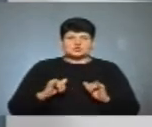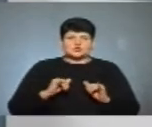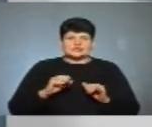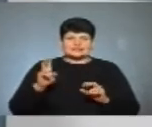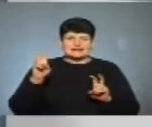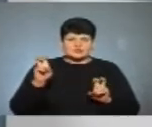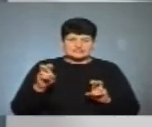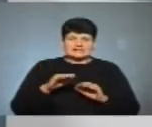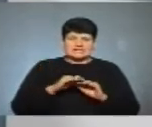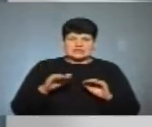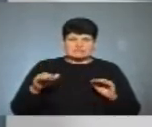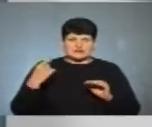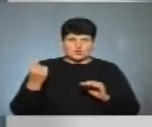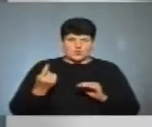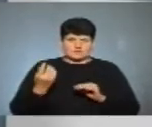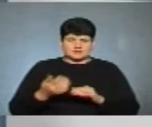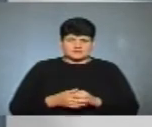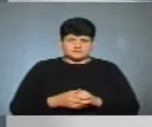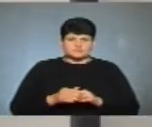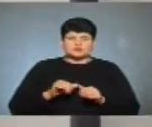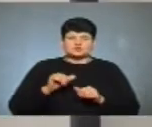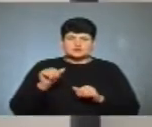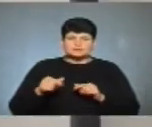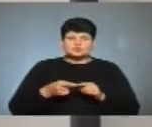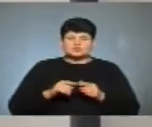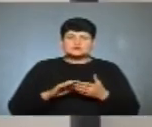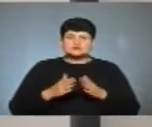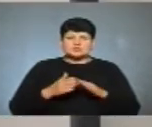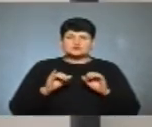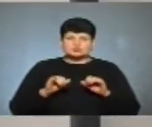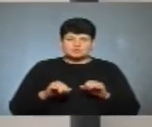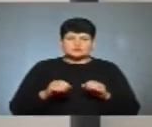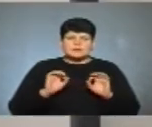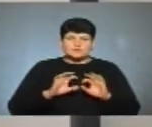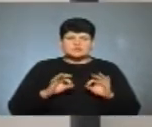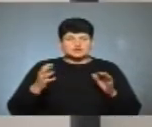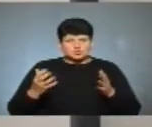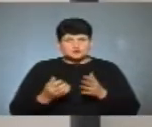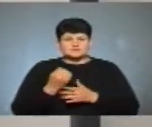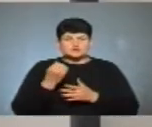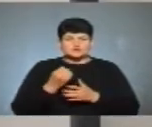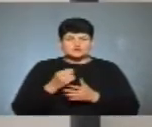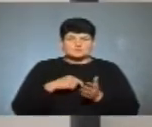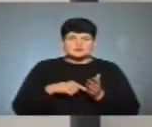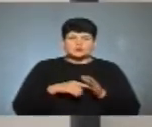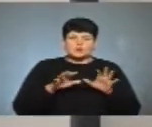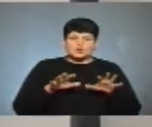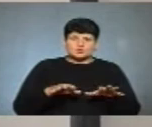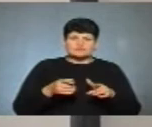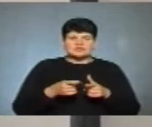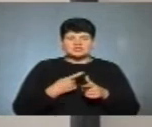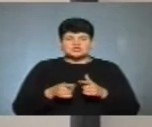на рівні області. Зокрема, таку ситуацію можна пояснити успішністю міського голови чи